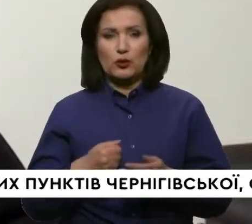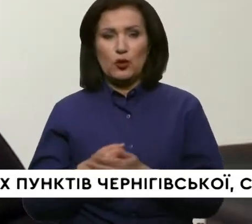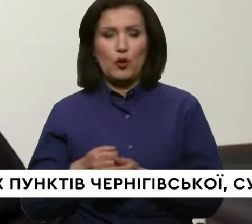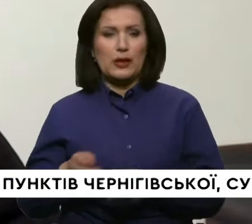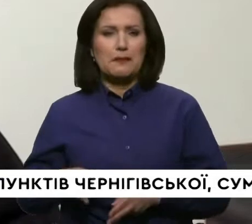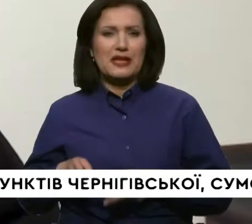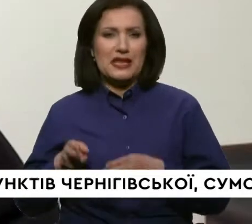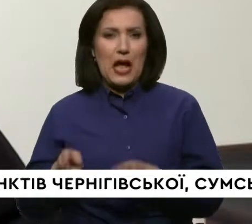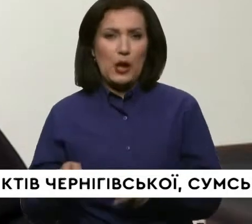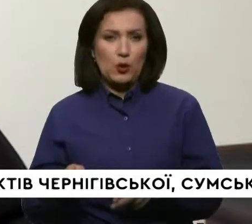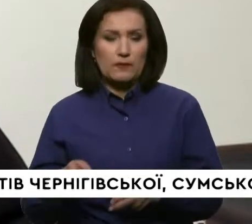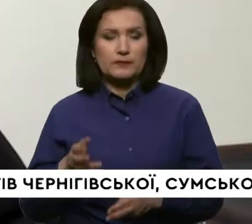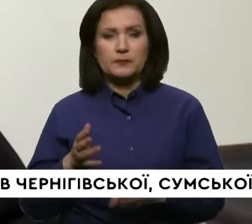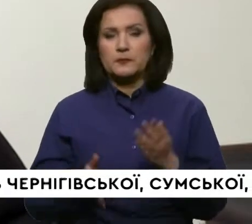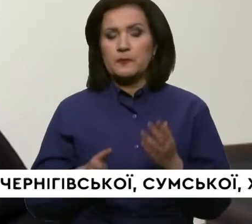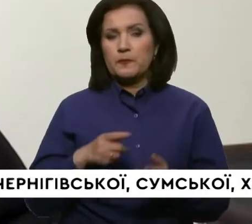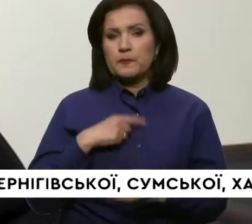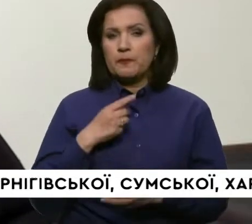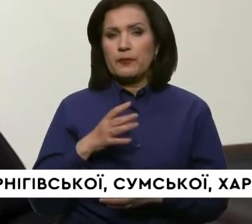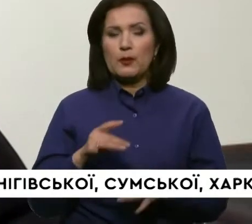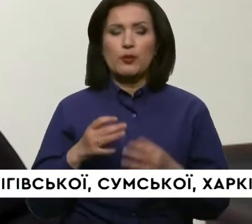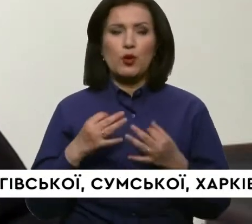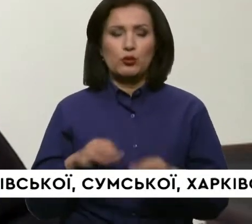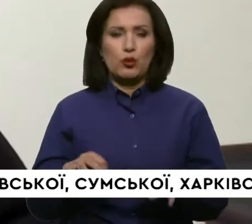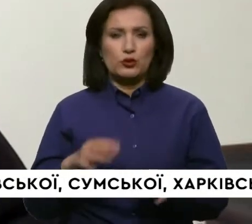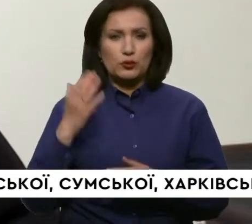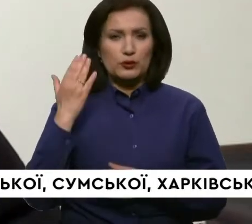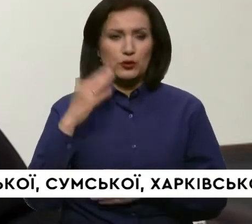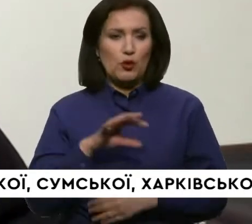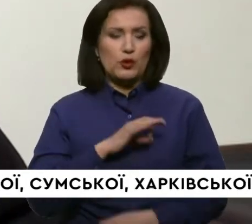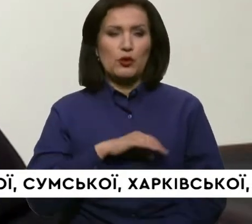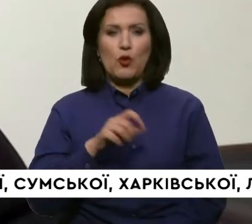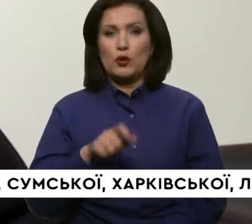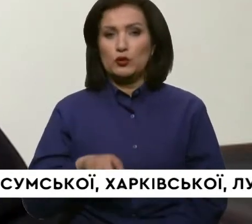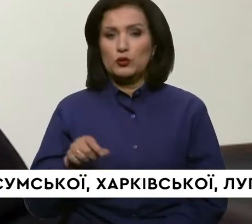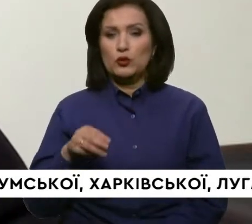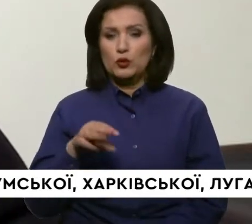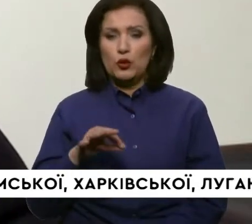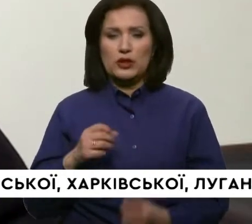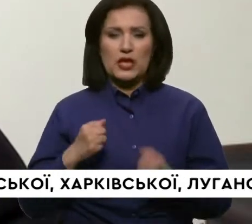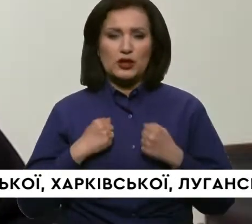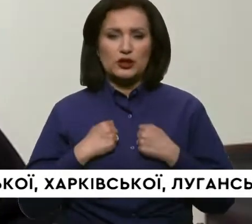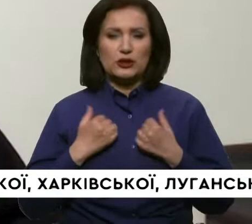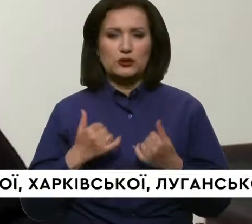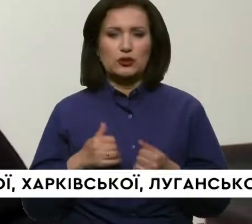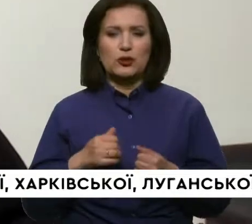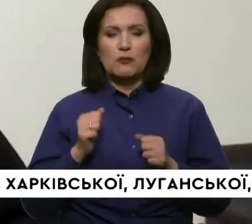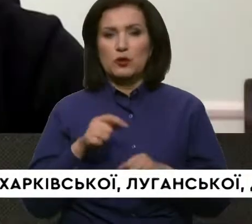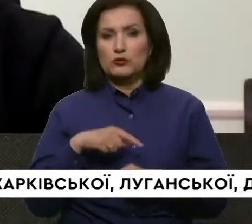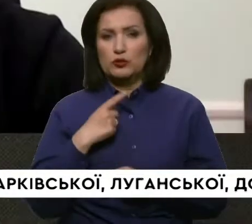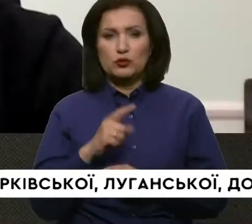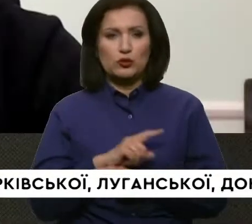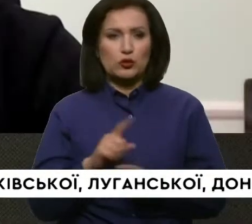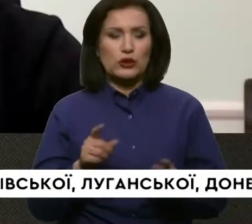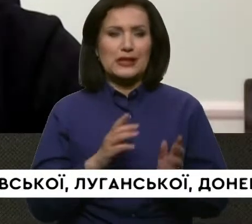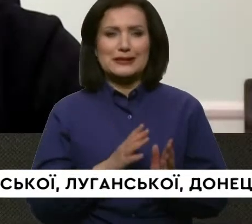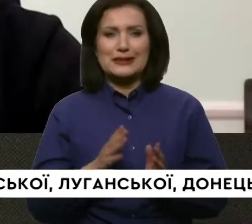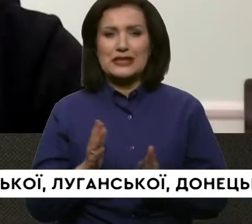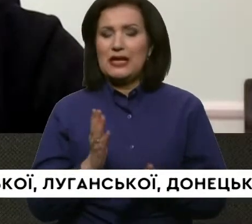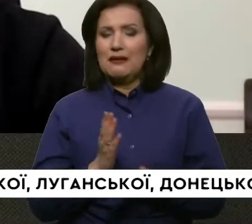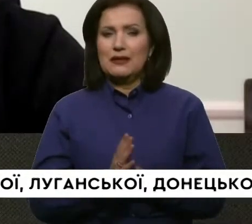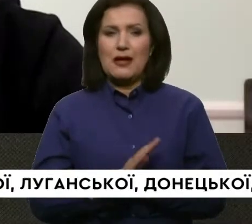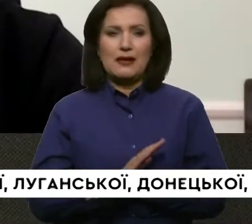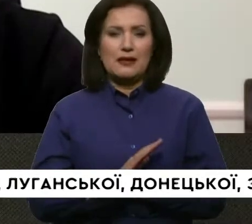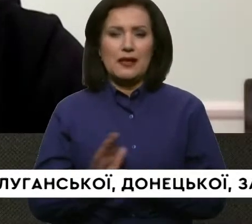аж до кримінальної. Якщо говорити про доступ сторонніх користувачів, то, на жаль, ми сьогодні можемо говорити, що жодна система